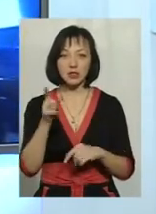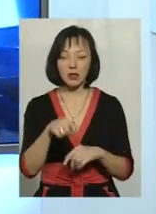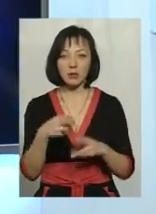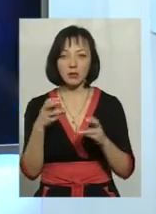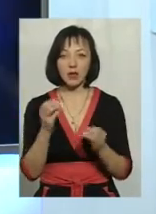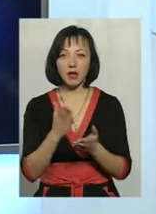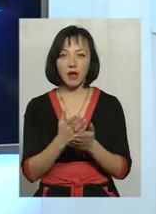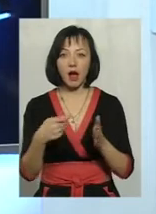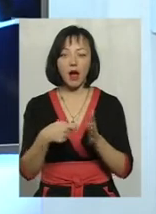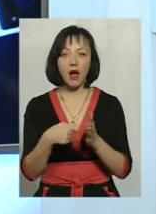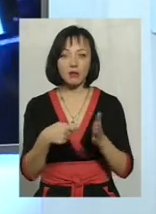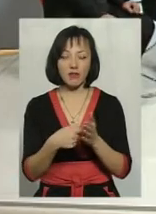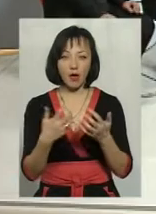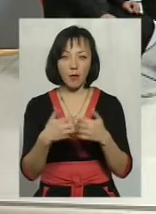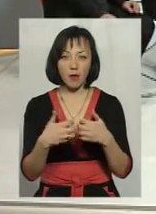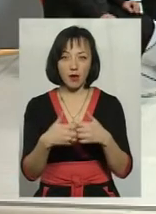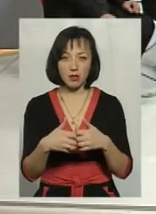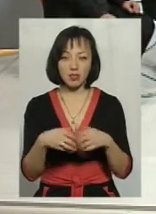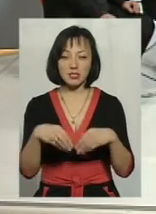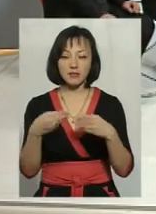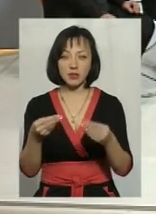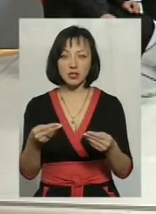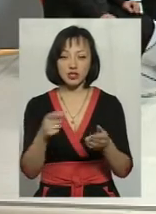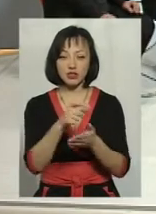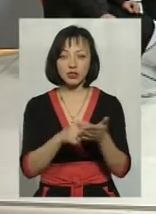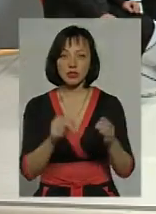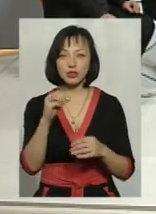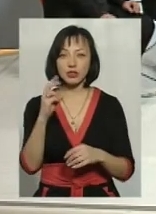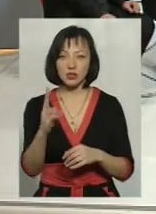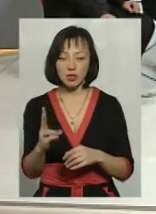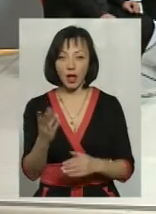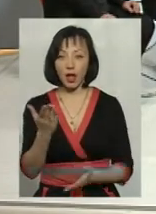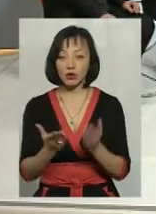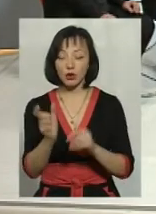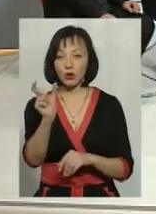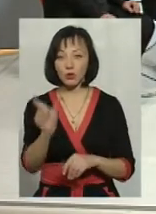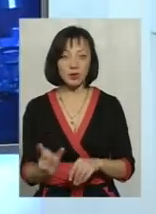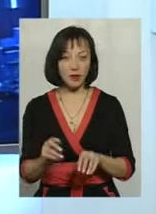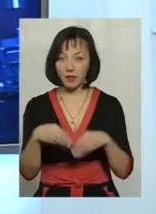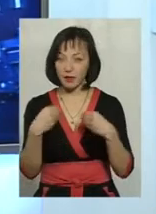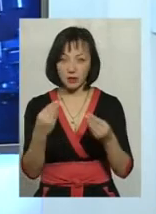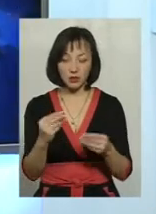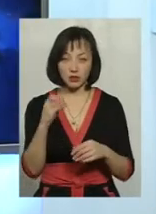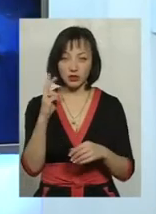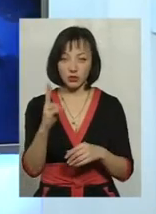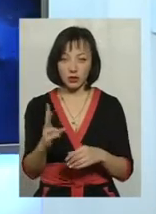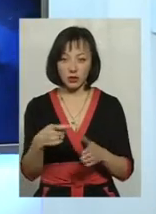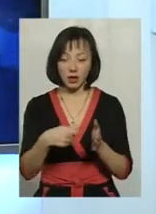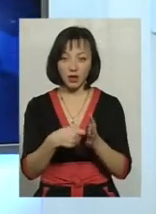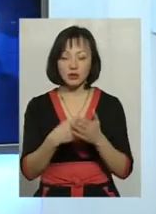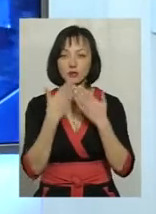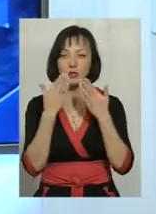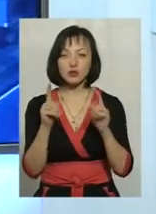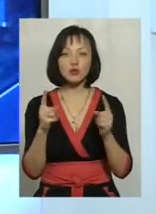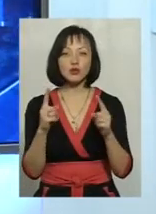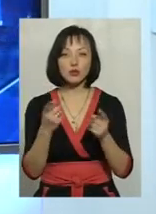там, де є касовий апарат, тобто з видачею касового чеку. Якщо людині не видають касовий чек, треба запитати,